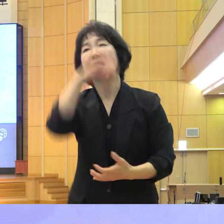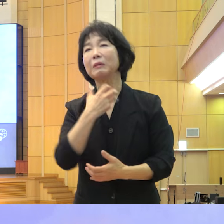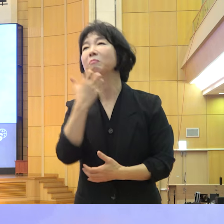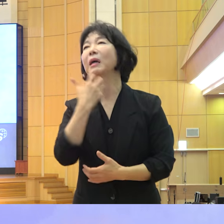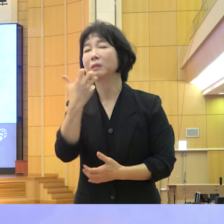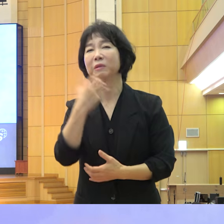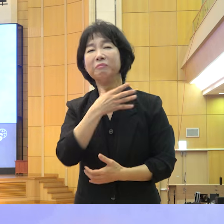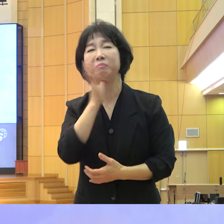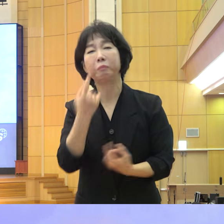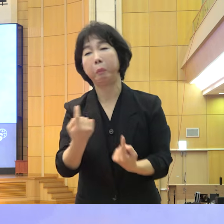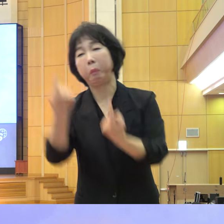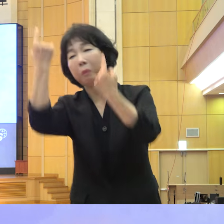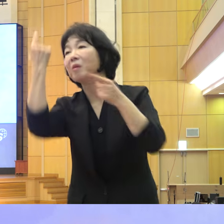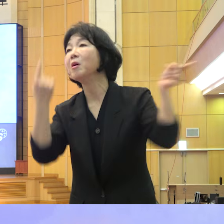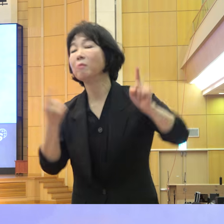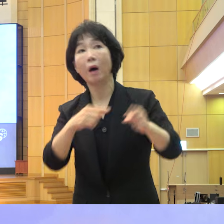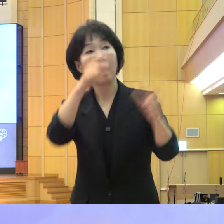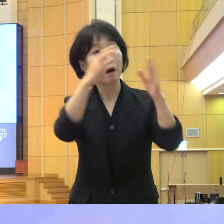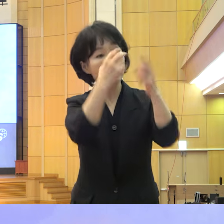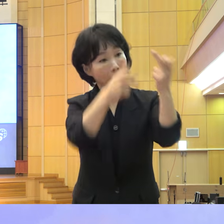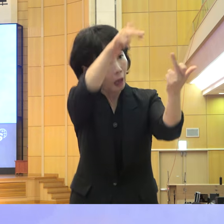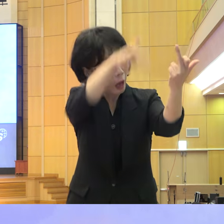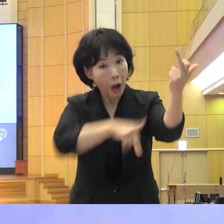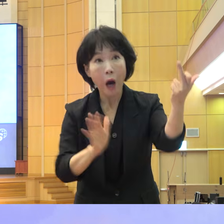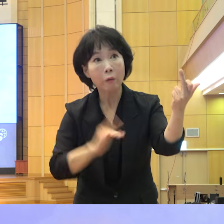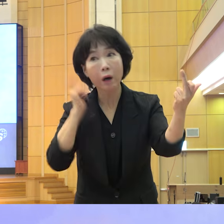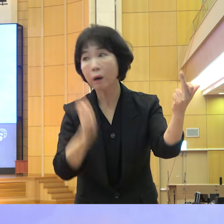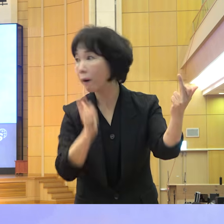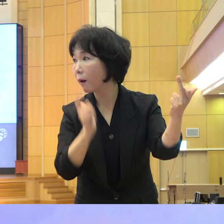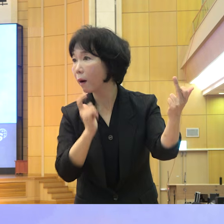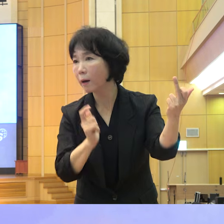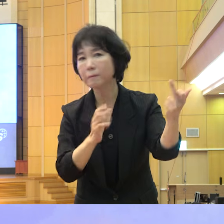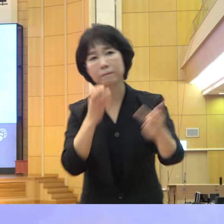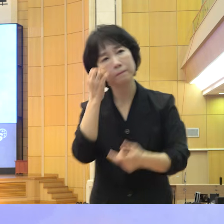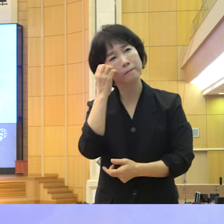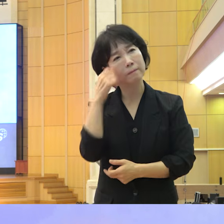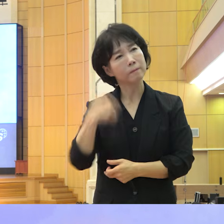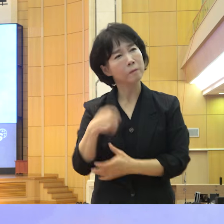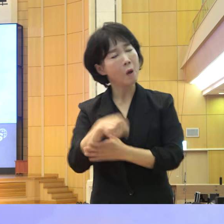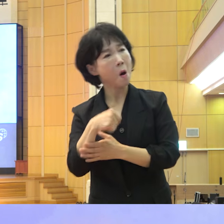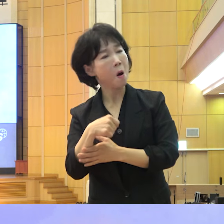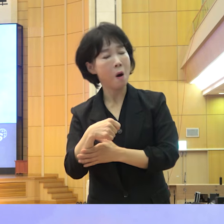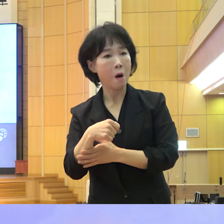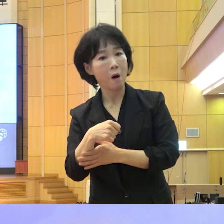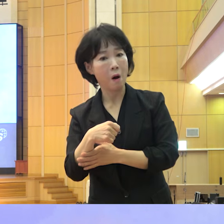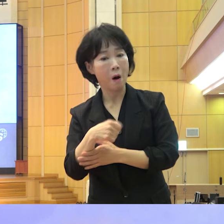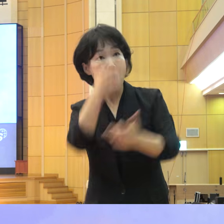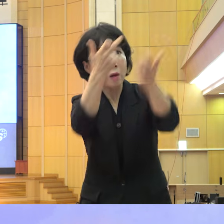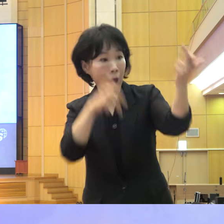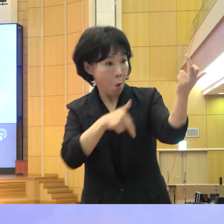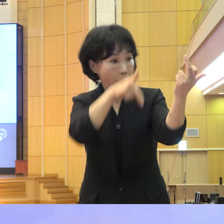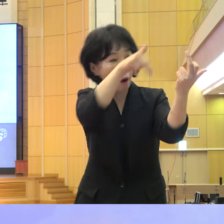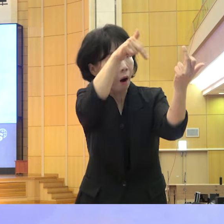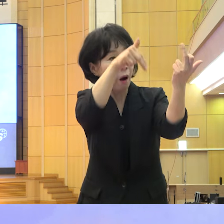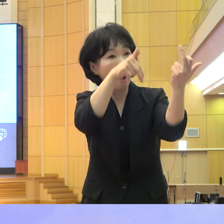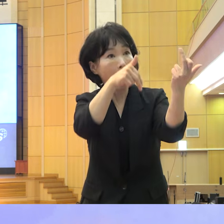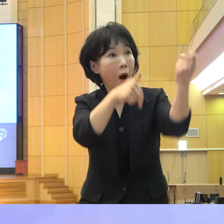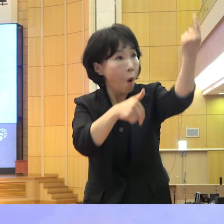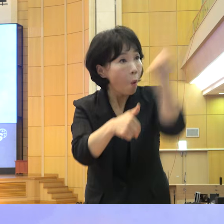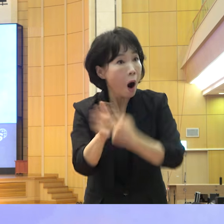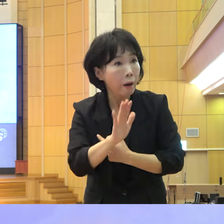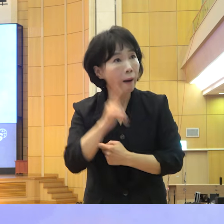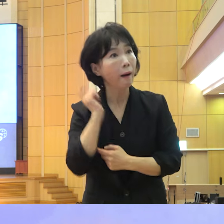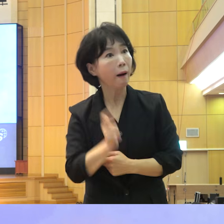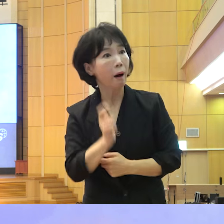80살에 부름받아 가지고 100살까지 사명 감당했는데 나이가 많은데 저렇게 산에 올라가면